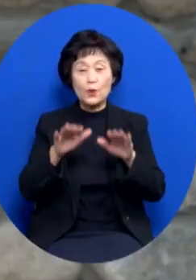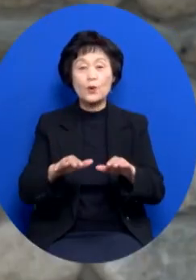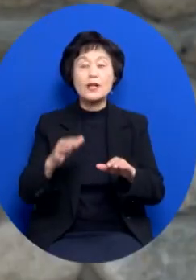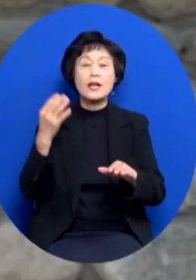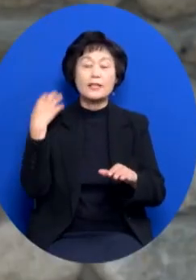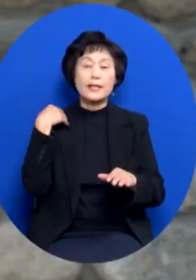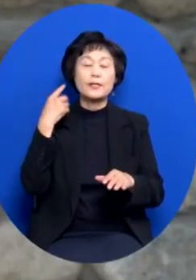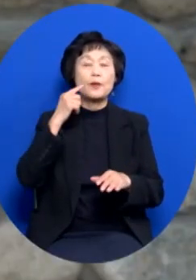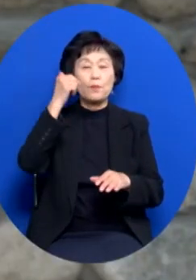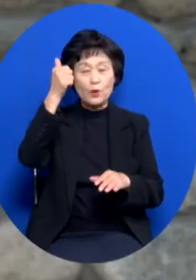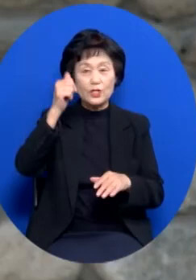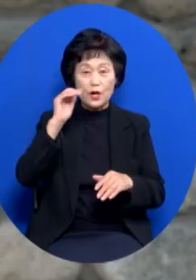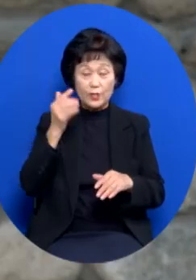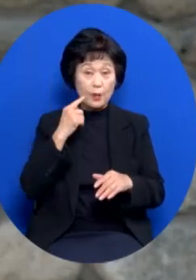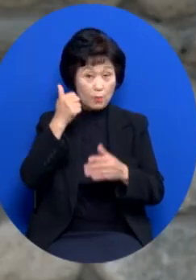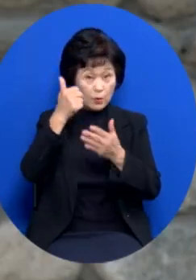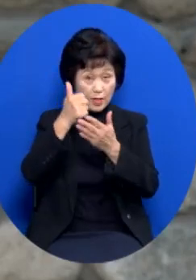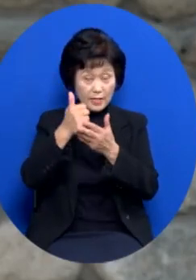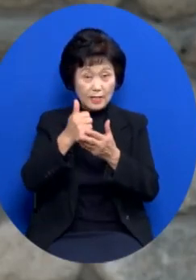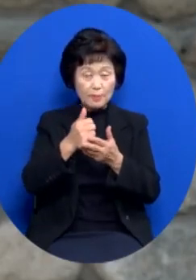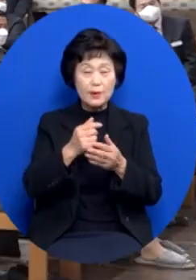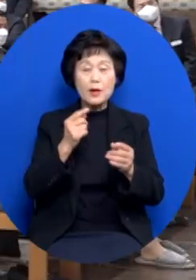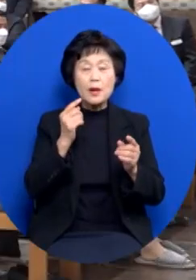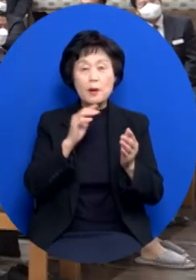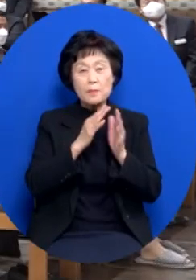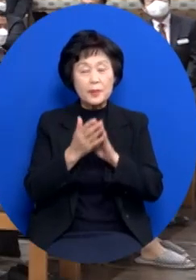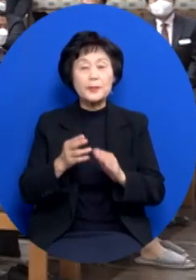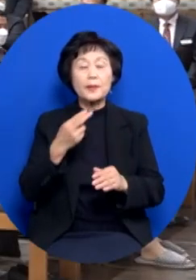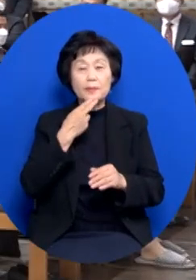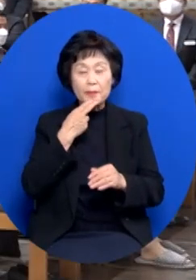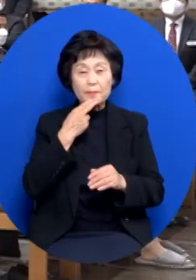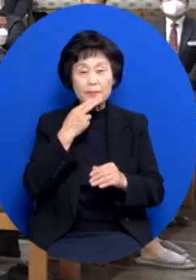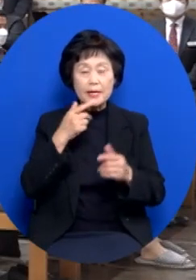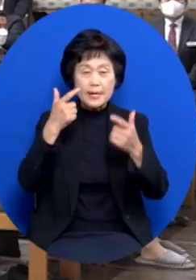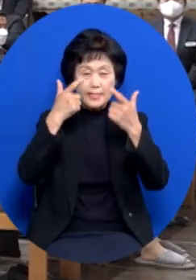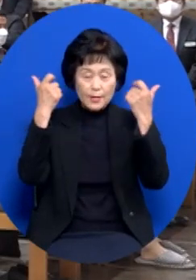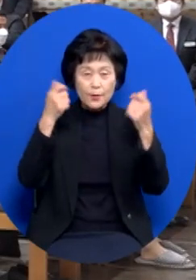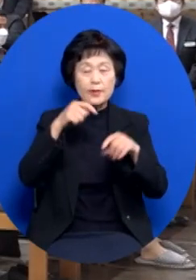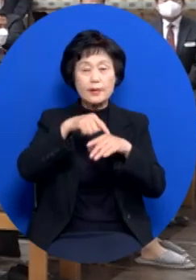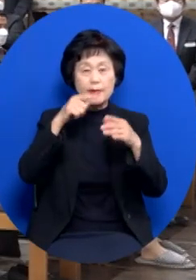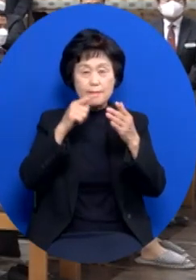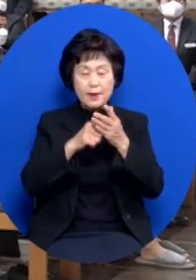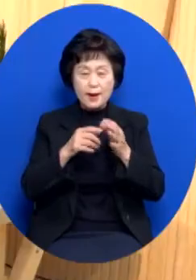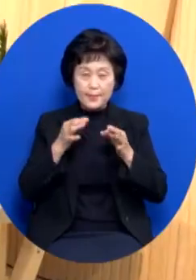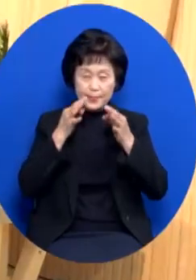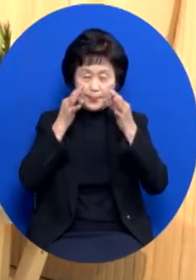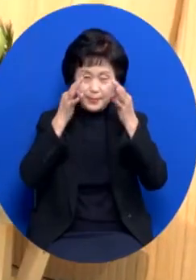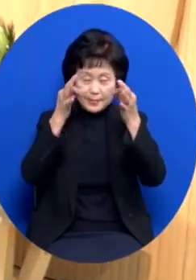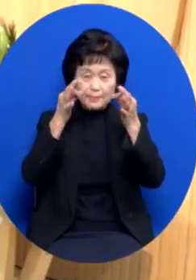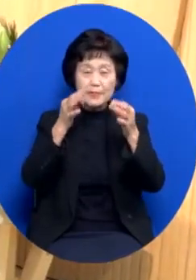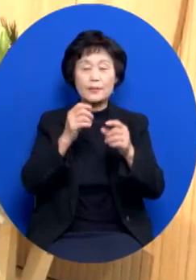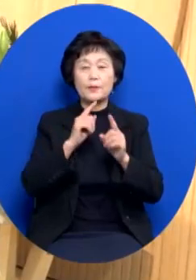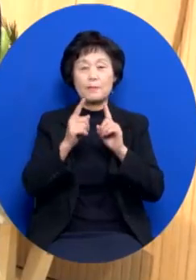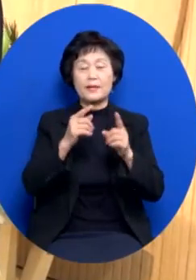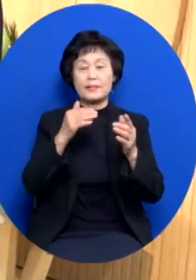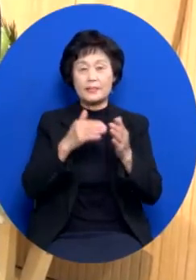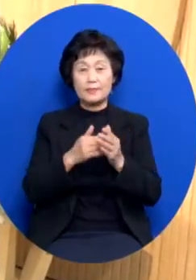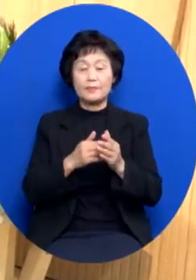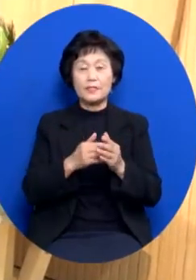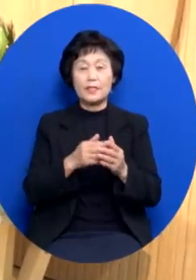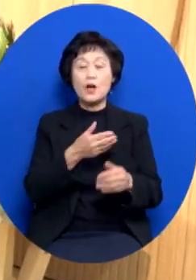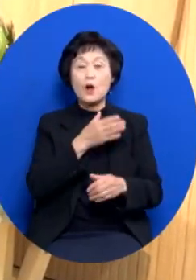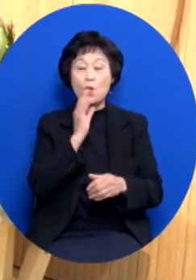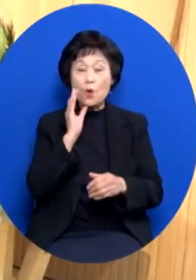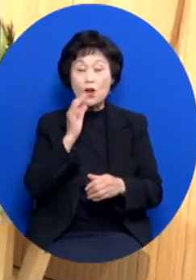조윤호 목사는 변질되지 않고 중심을 잘 지켜서 일사각오의 마음으로 최선을 다해 달려가겠다고 밝혔습니다. 이어